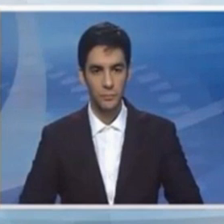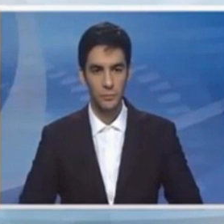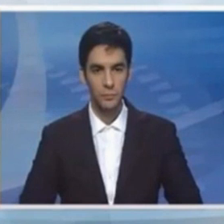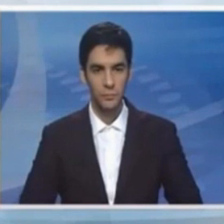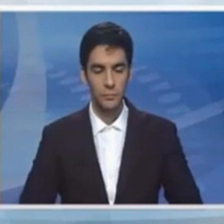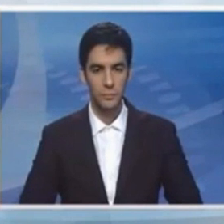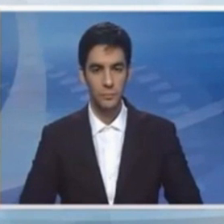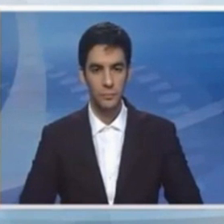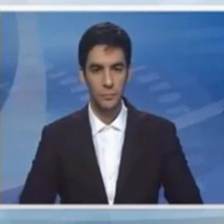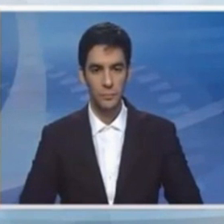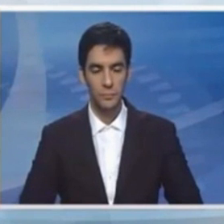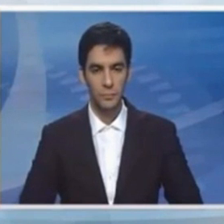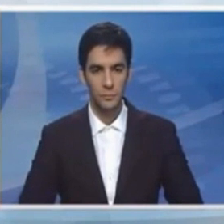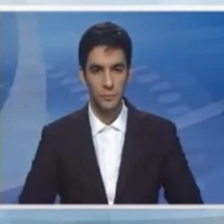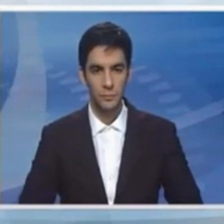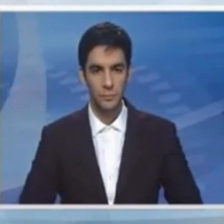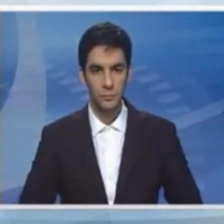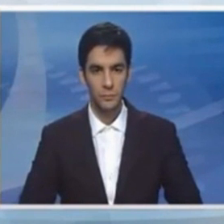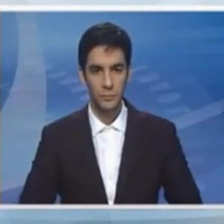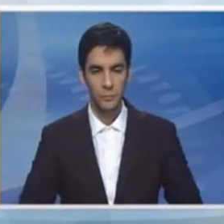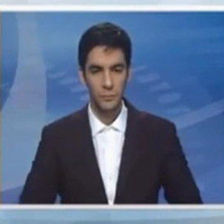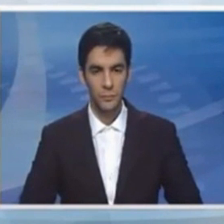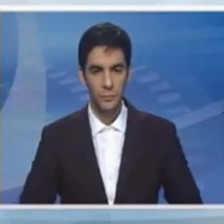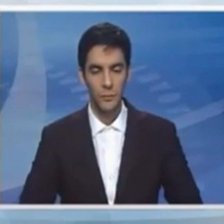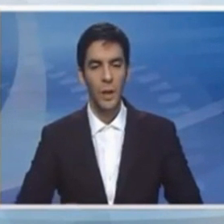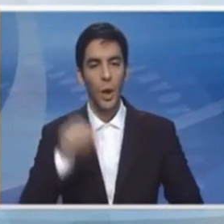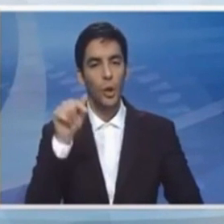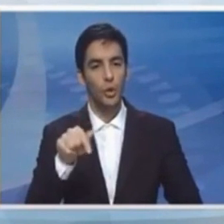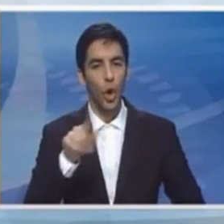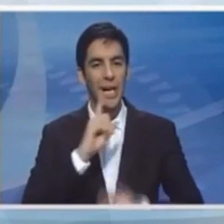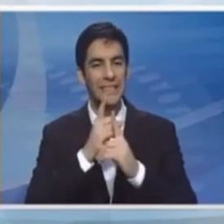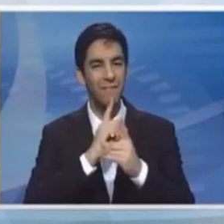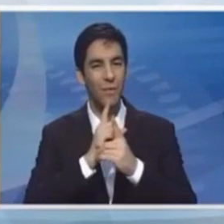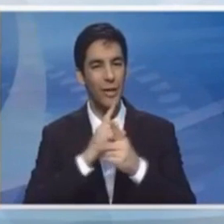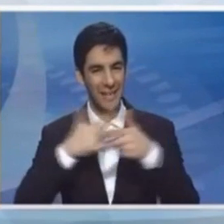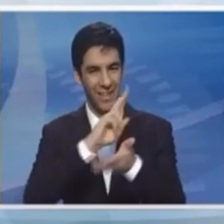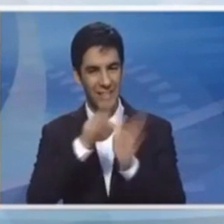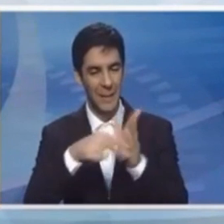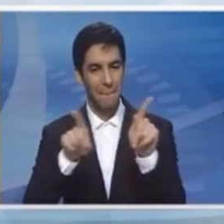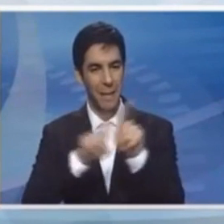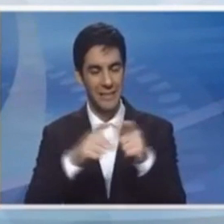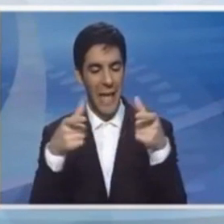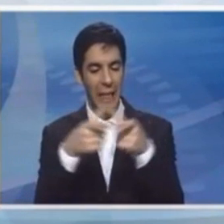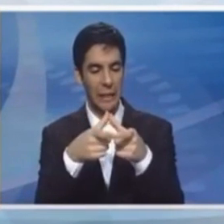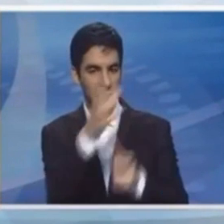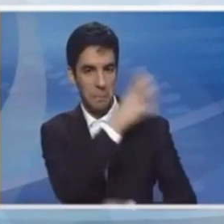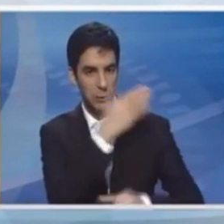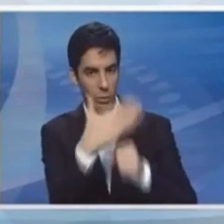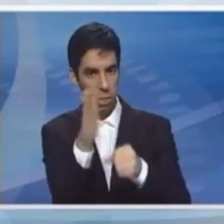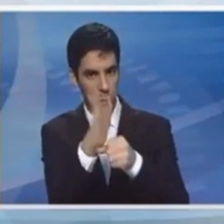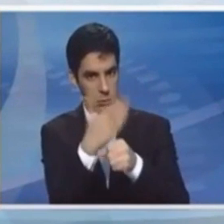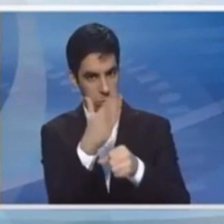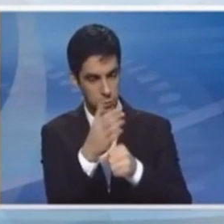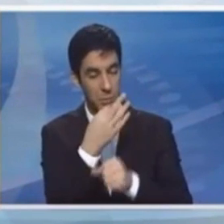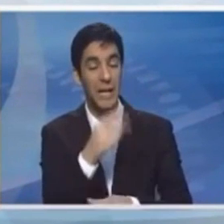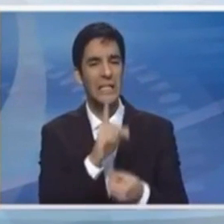όμως χρειάζονται και διαμονή. Γι' αυτό και οι πουλετισμένες χώρες έχουν δημοσιευμένα ελάχιστα πρότυπα